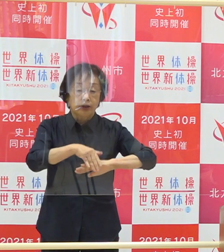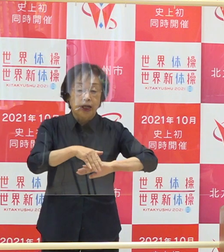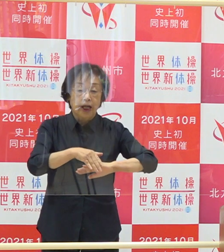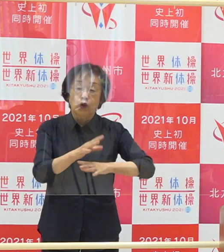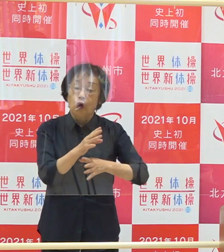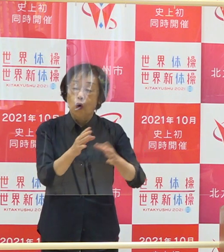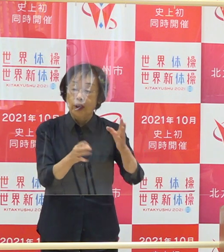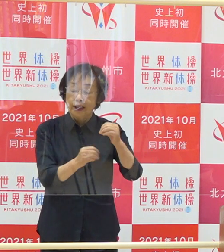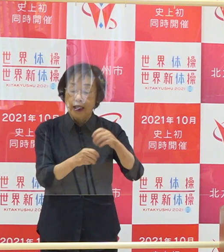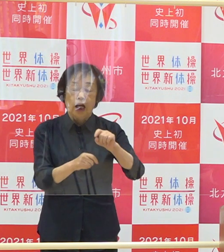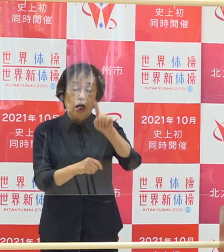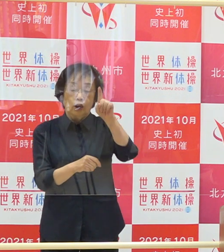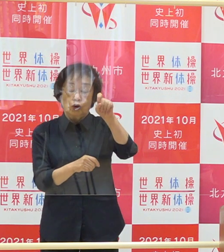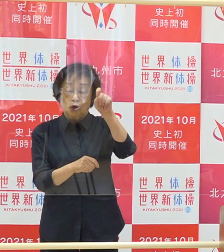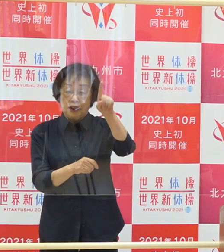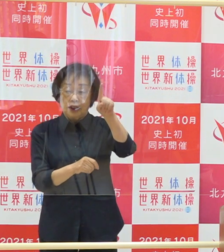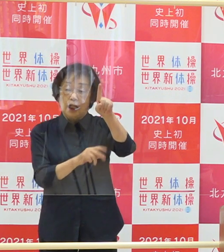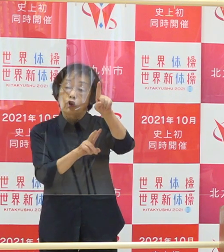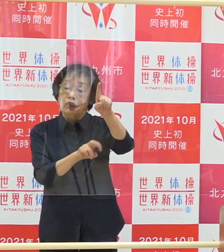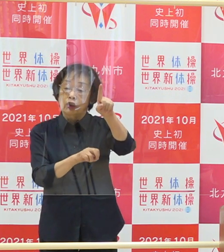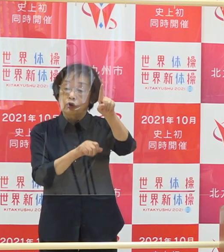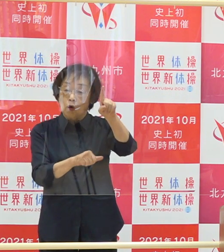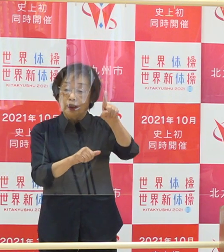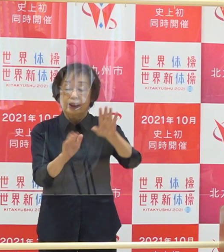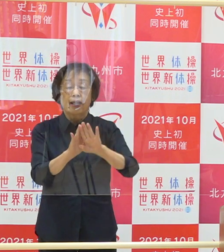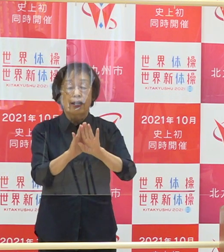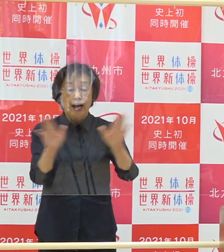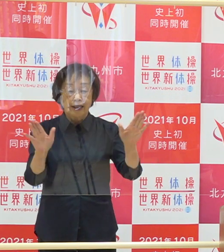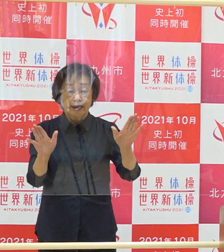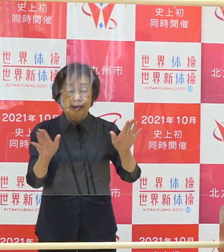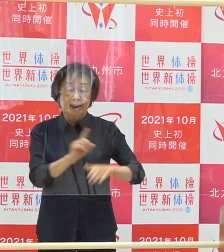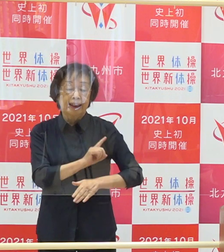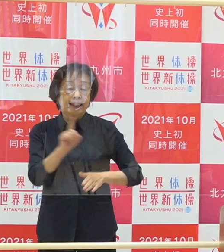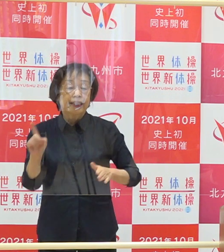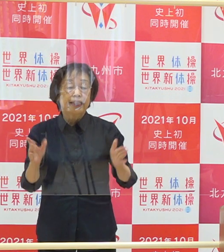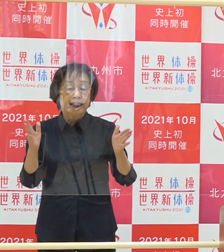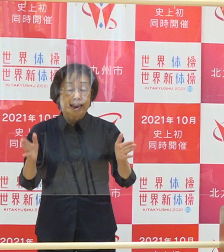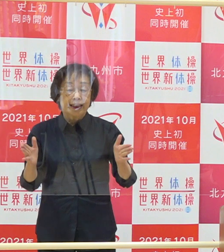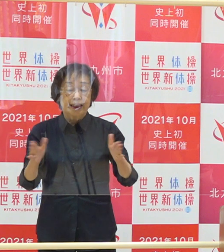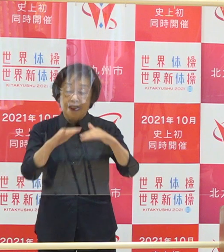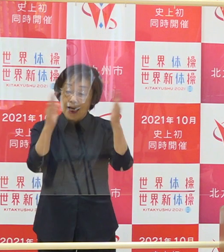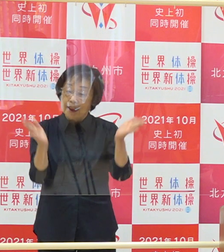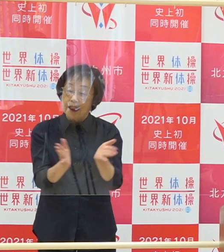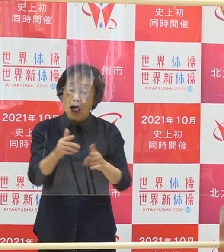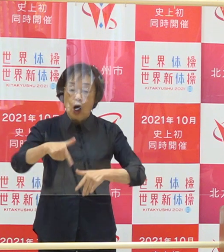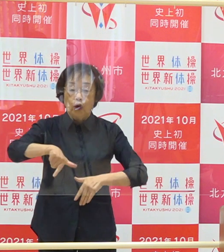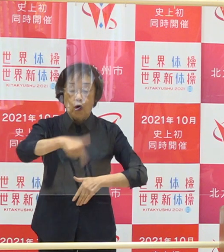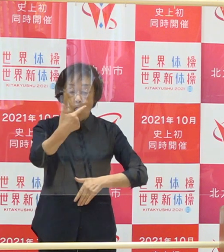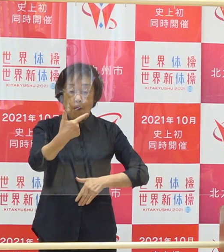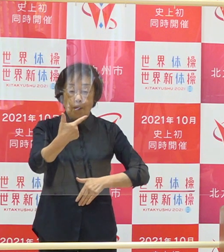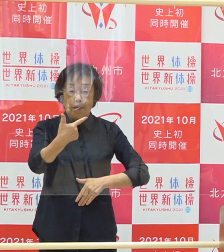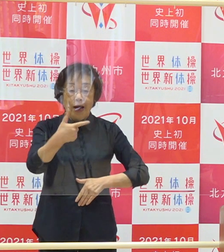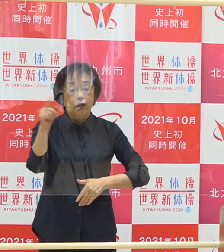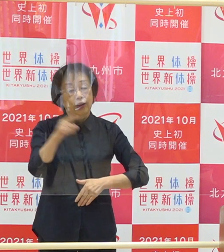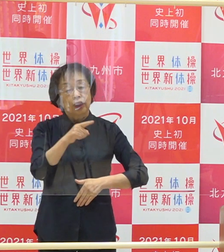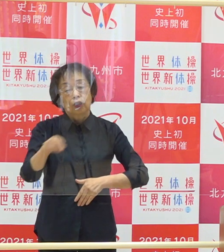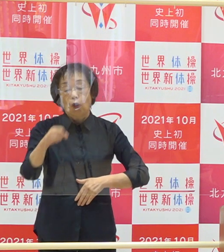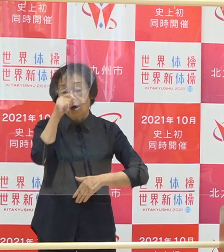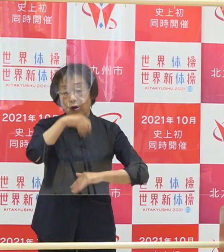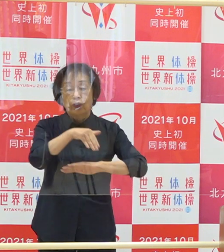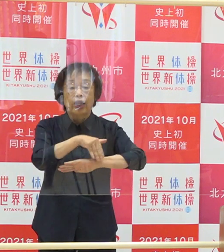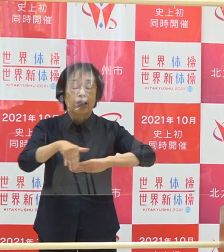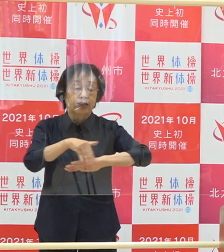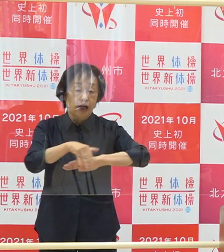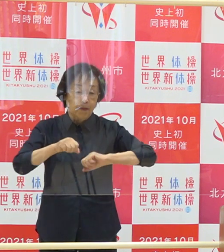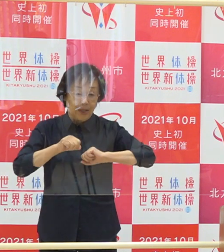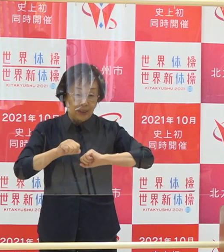22日午前9時から開始をします。1日あたり約600枠であります。ここで